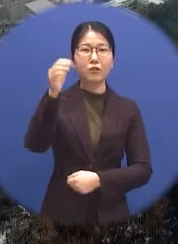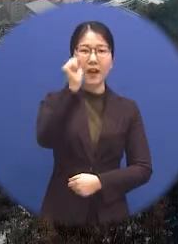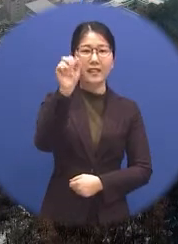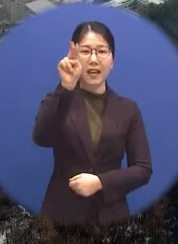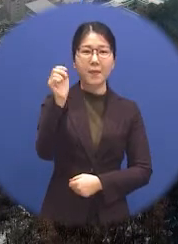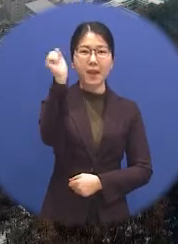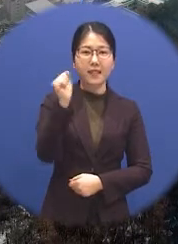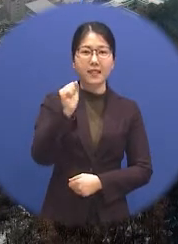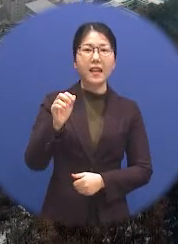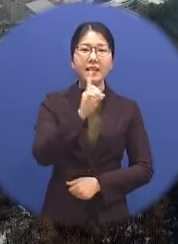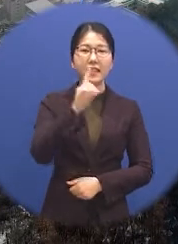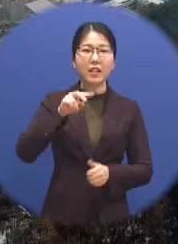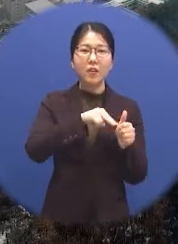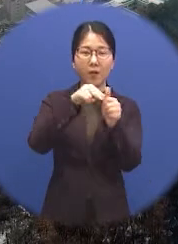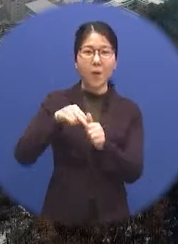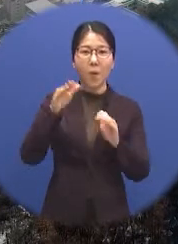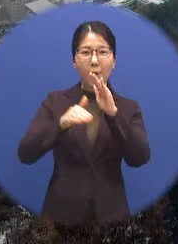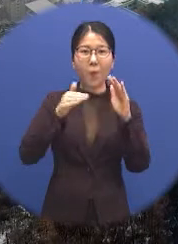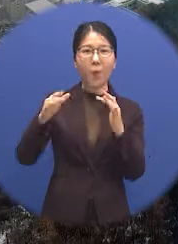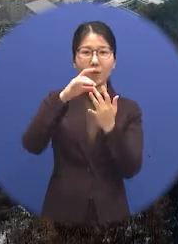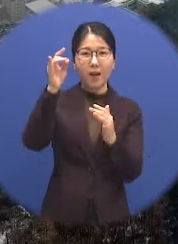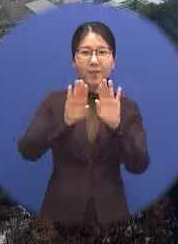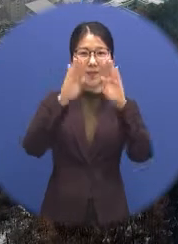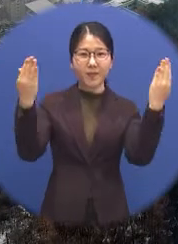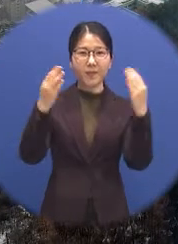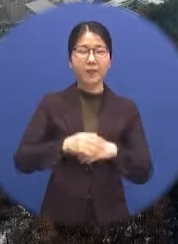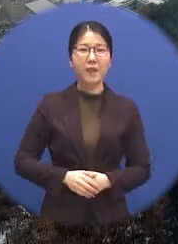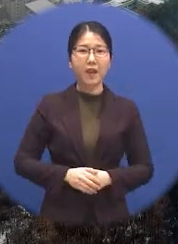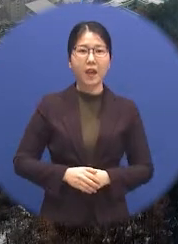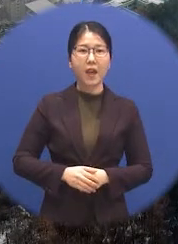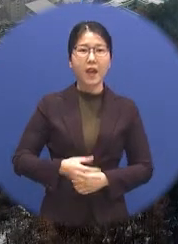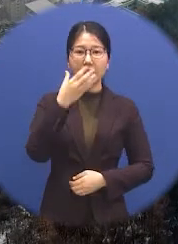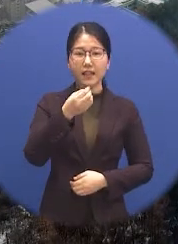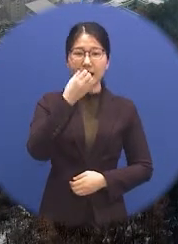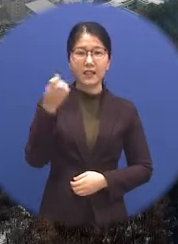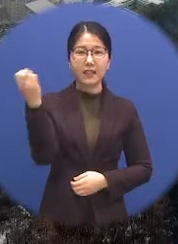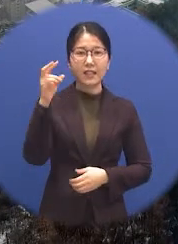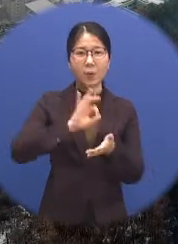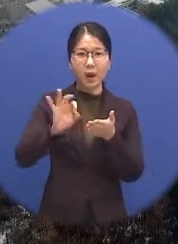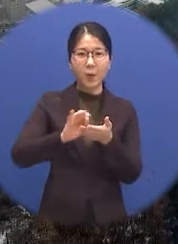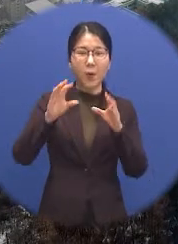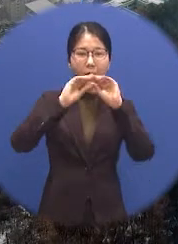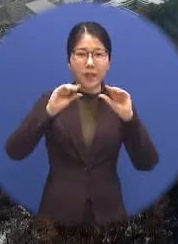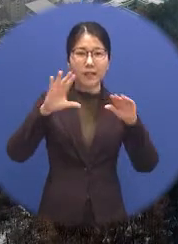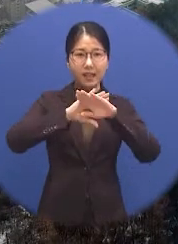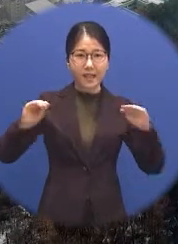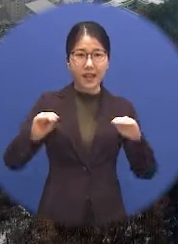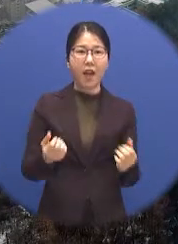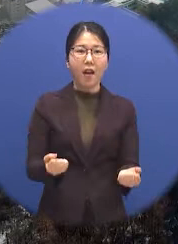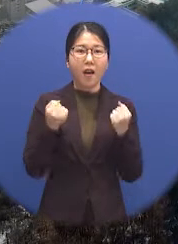은평구 SNS 콘텐츠 공모전을 개최합니다. 이번 공모전은 쓰레기 재활용, 미세먼지 대책